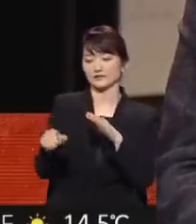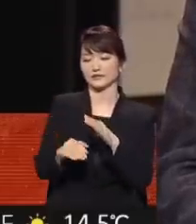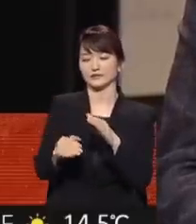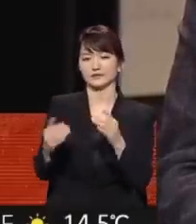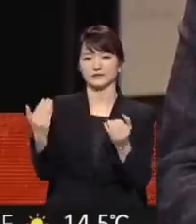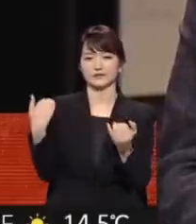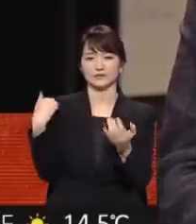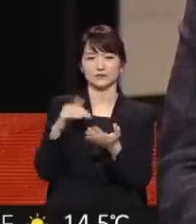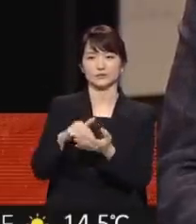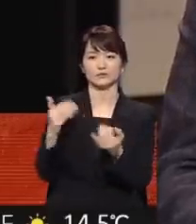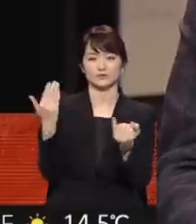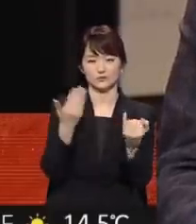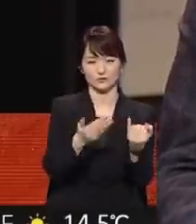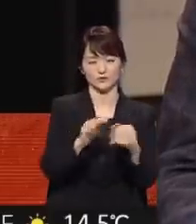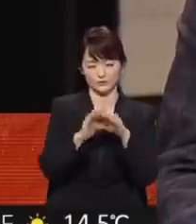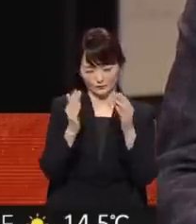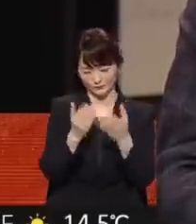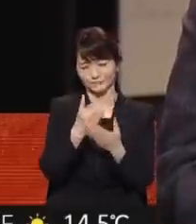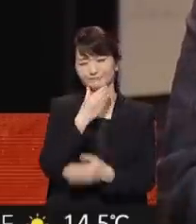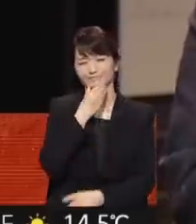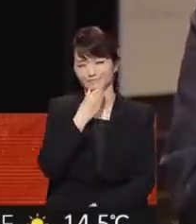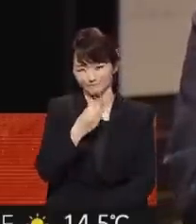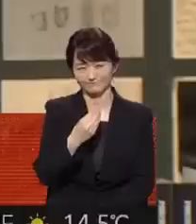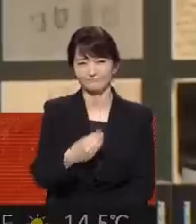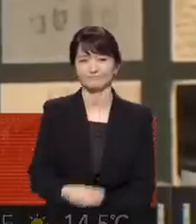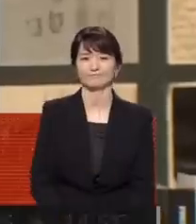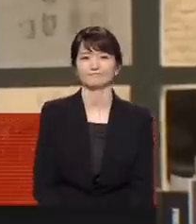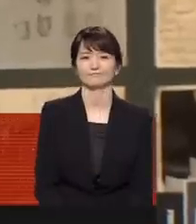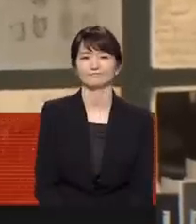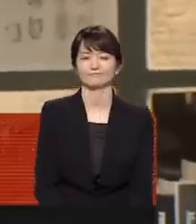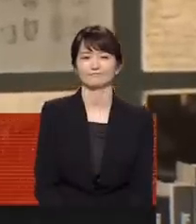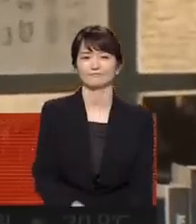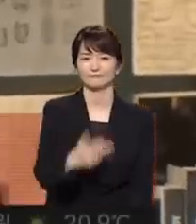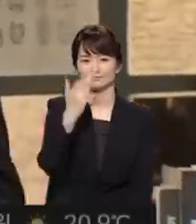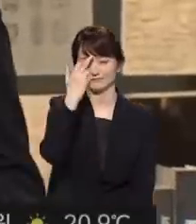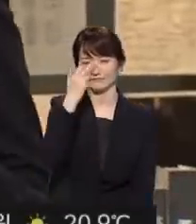모두가 행복한 길입니다라고도 하셨습니다. 그렇군요. 자,